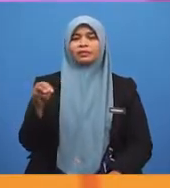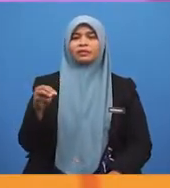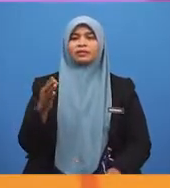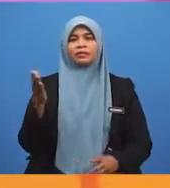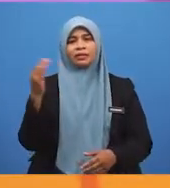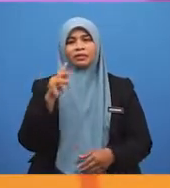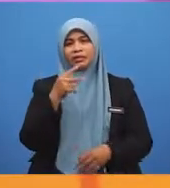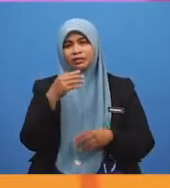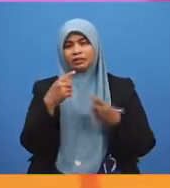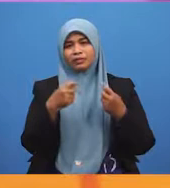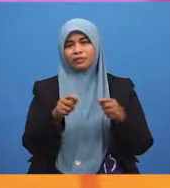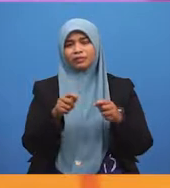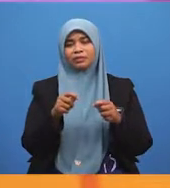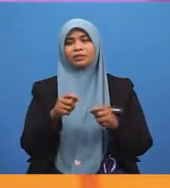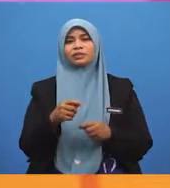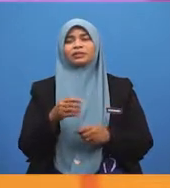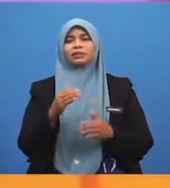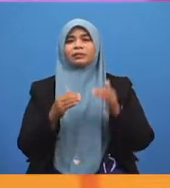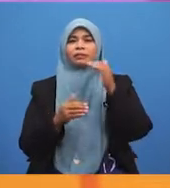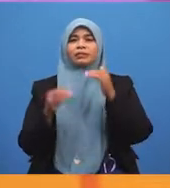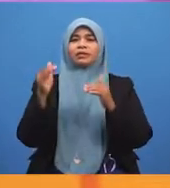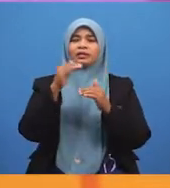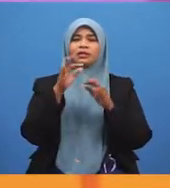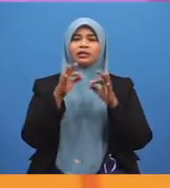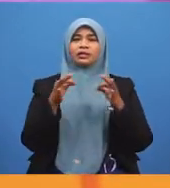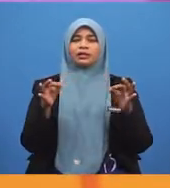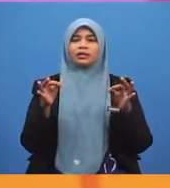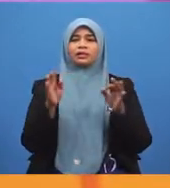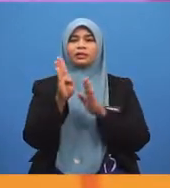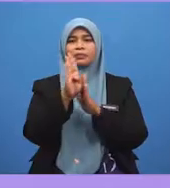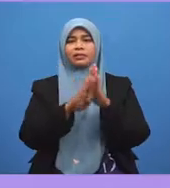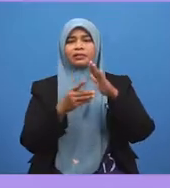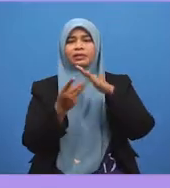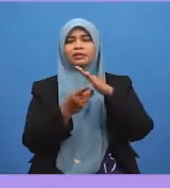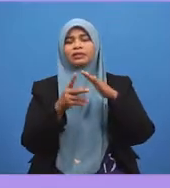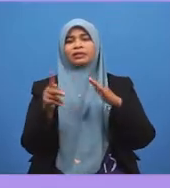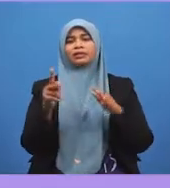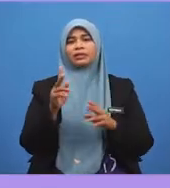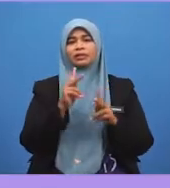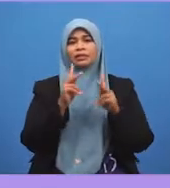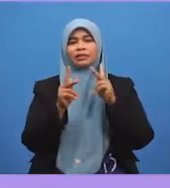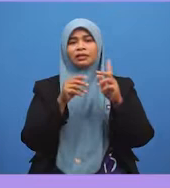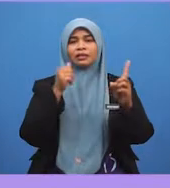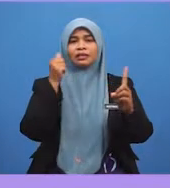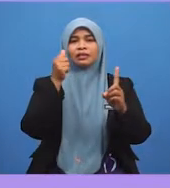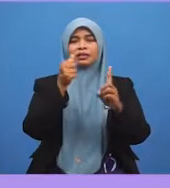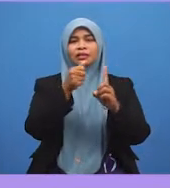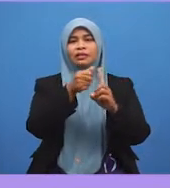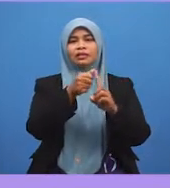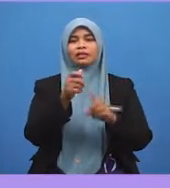mari kita cuba pula membina ayat berdasarkan kata arah kanan.